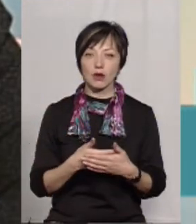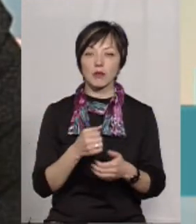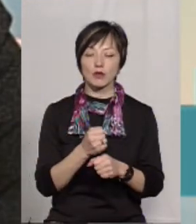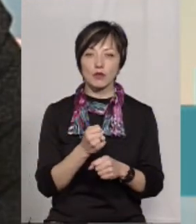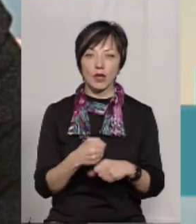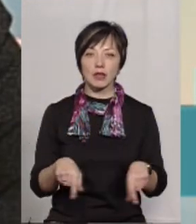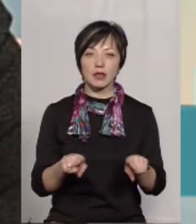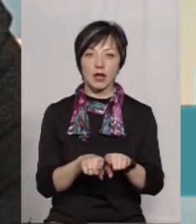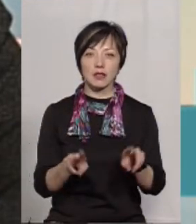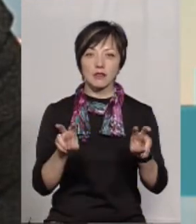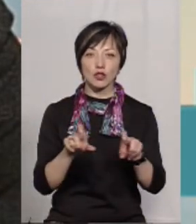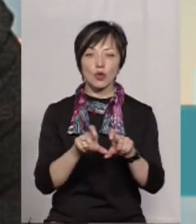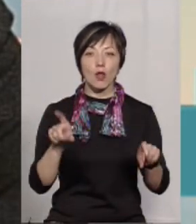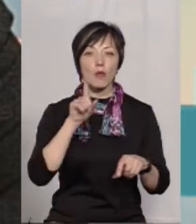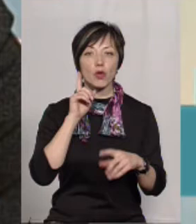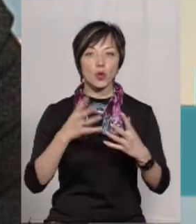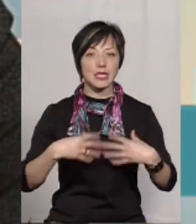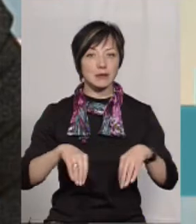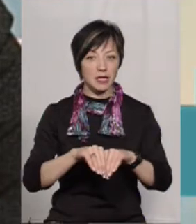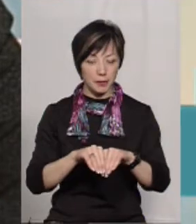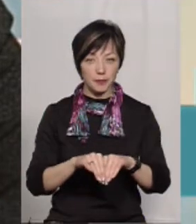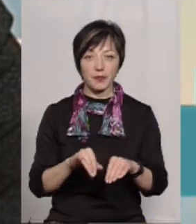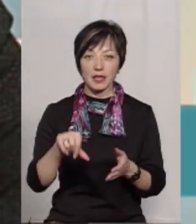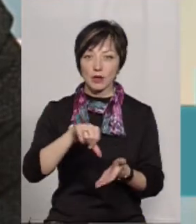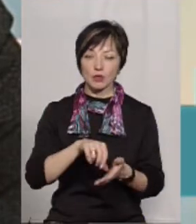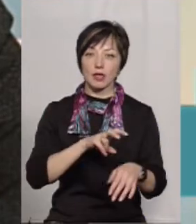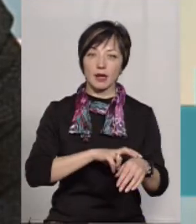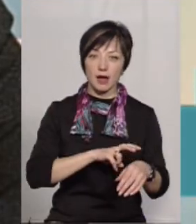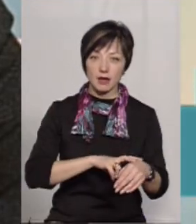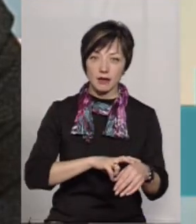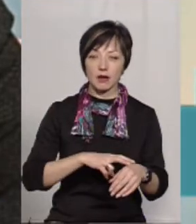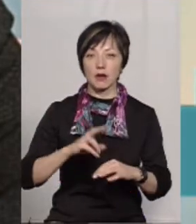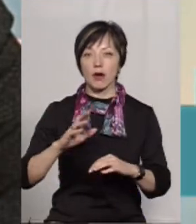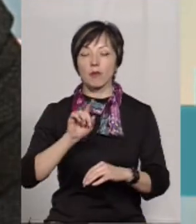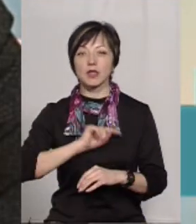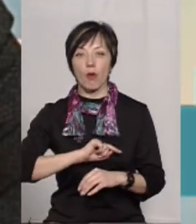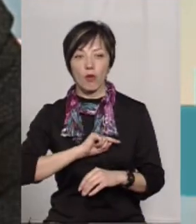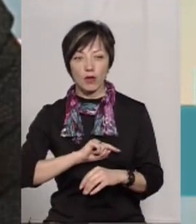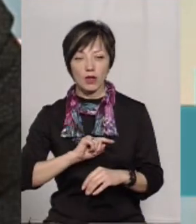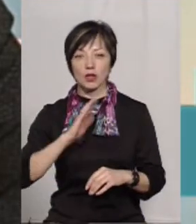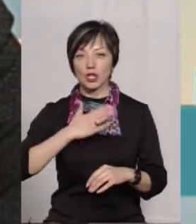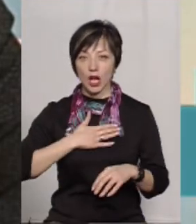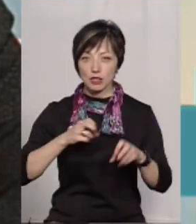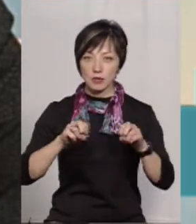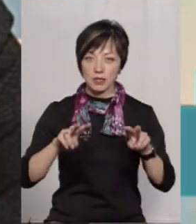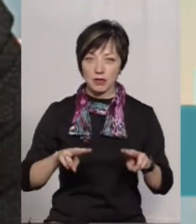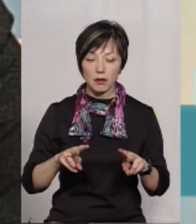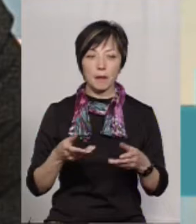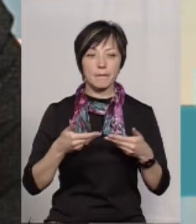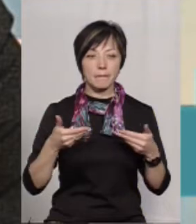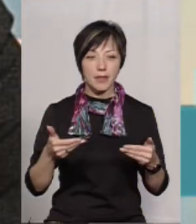активно діяла така так звана школа молодої сім'ї. І за участю лікарів, практичних психологів, наших спеціалістів,